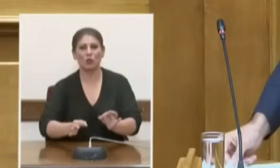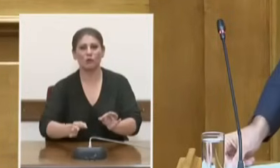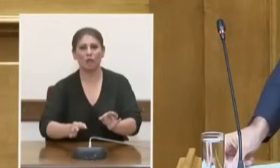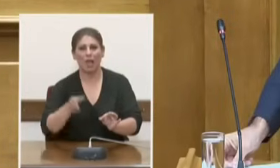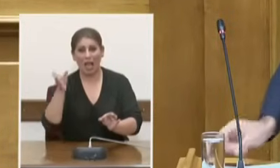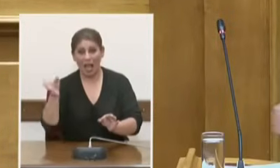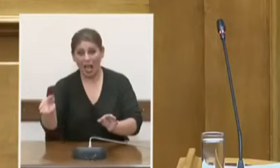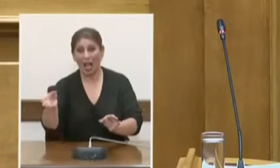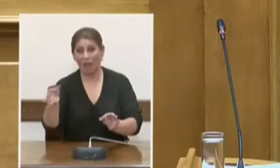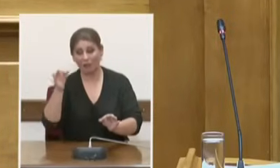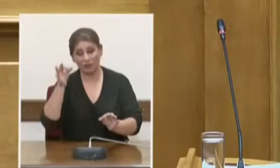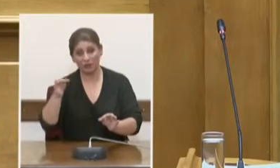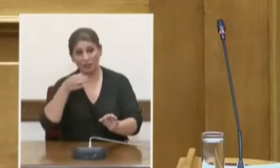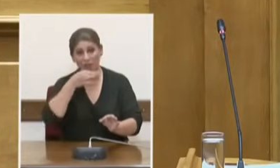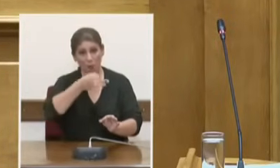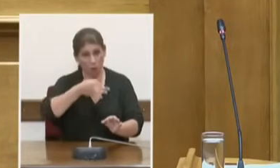οποία εισηγήστε